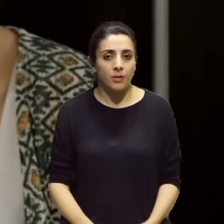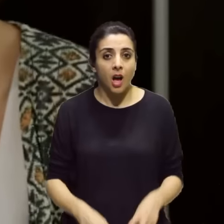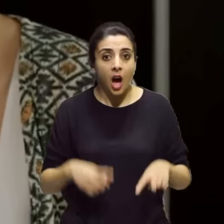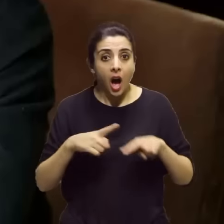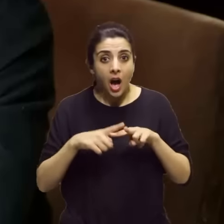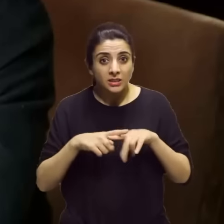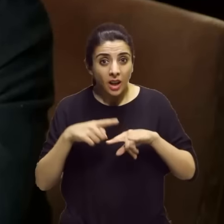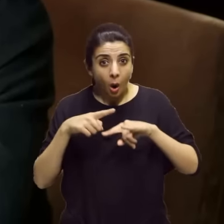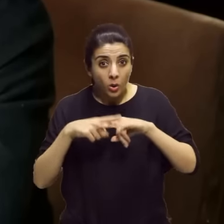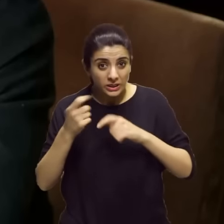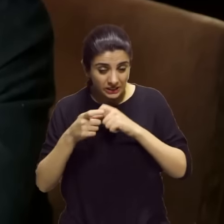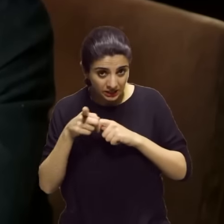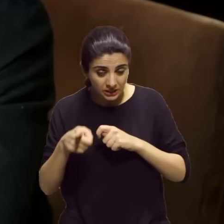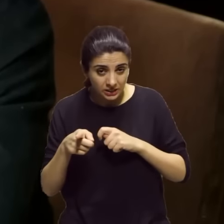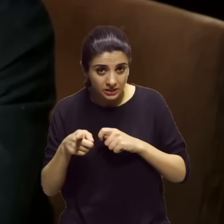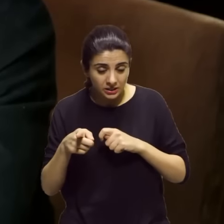Akasyalar Holding mi?